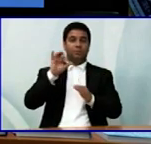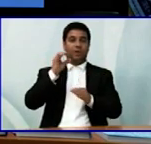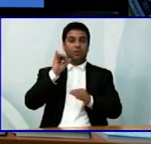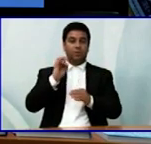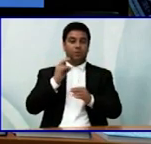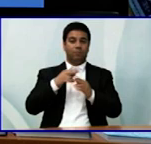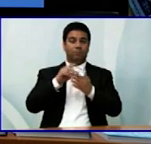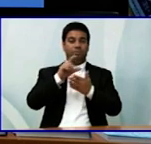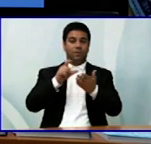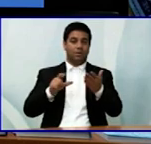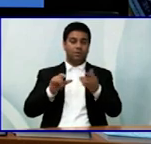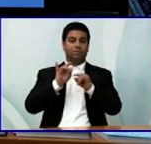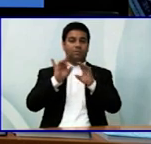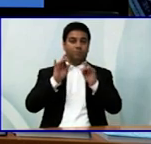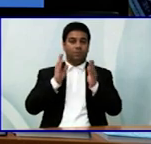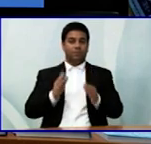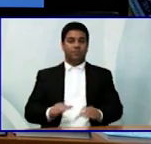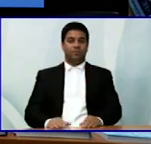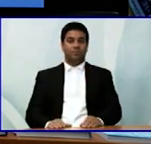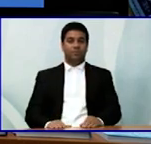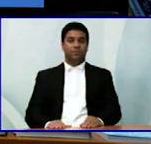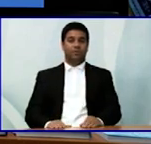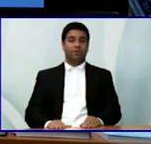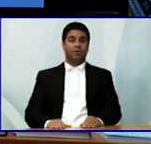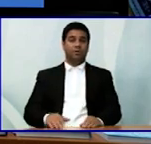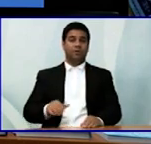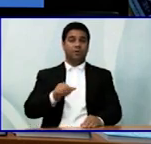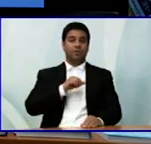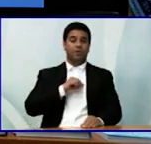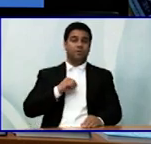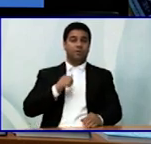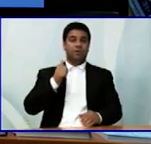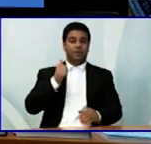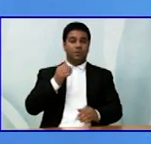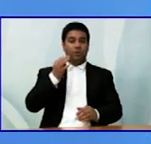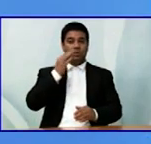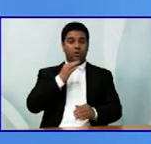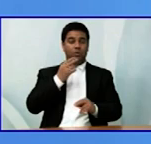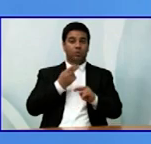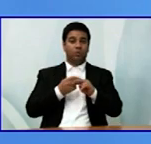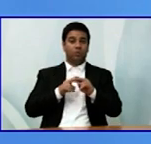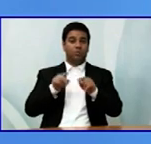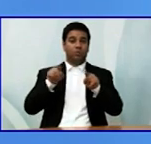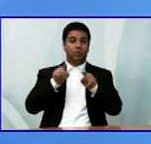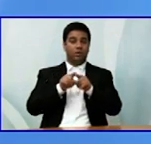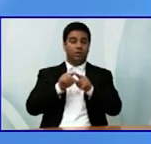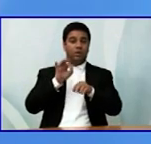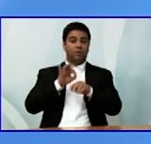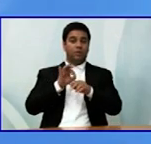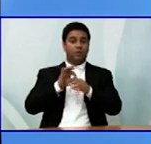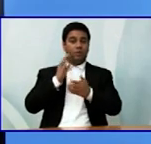bayonning matnini o'qib eshittiraman. Eng yaxshi dori. shunday xastalar